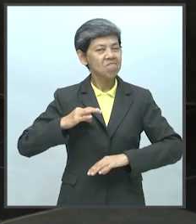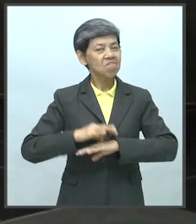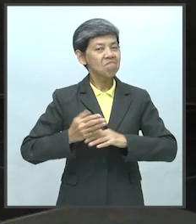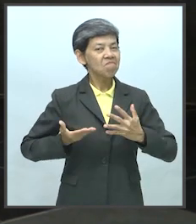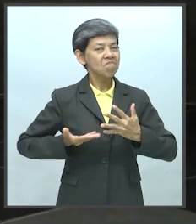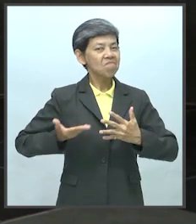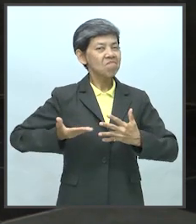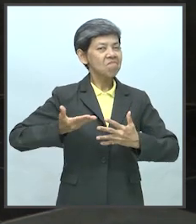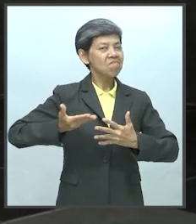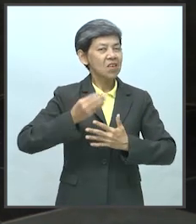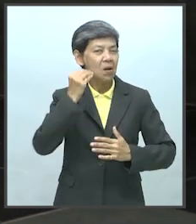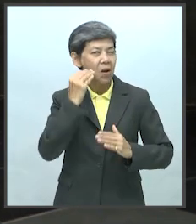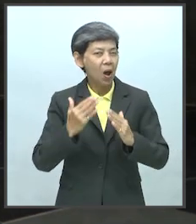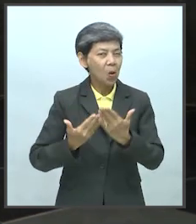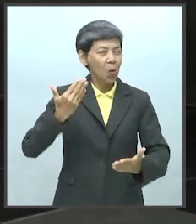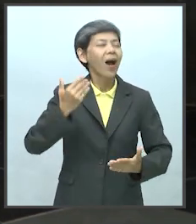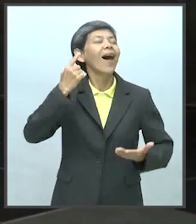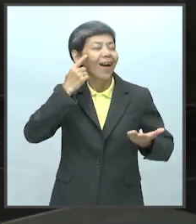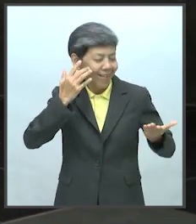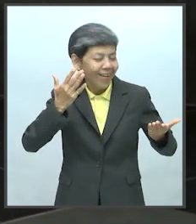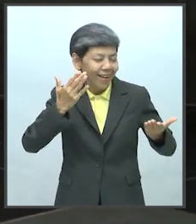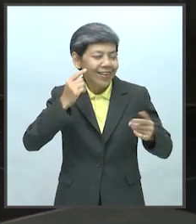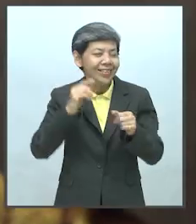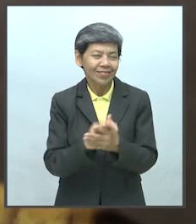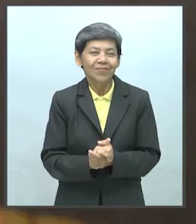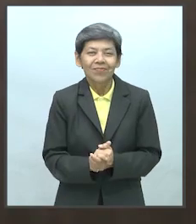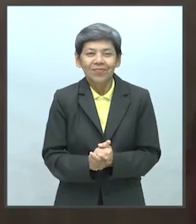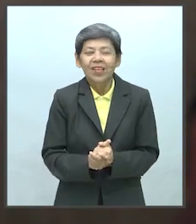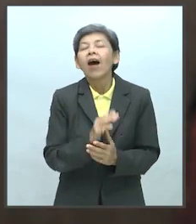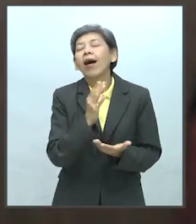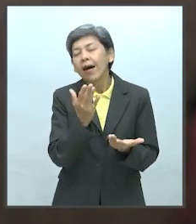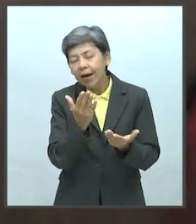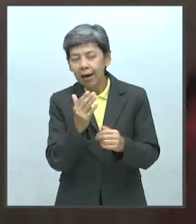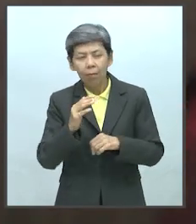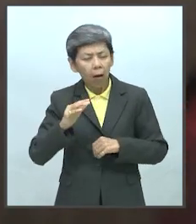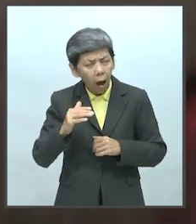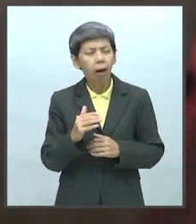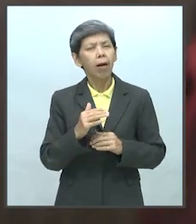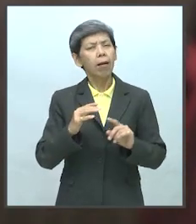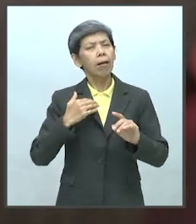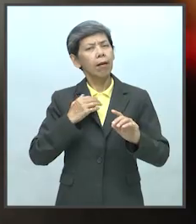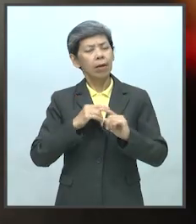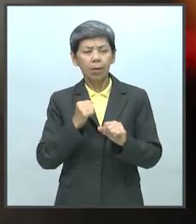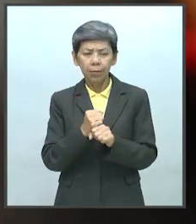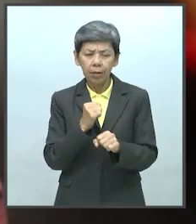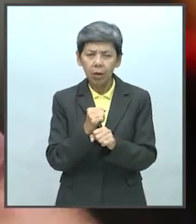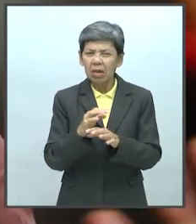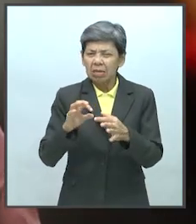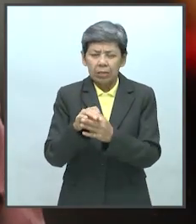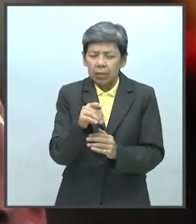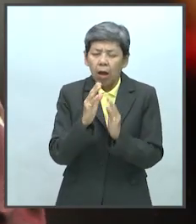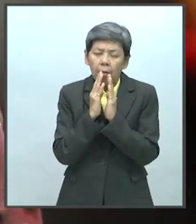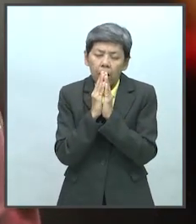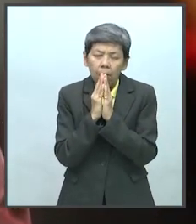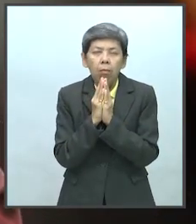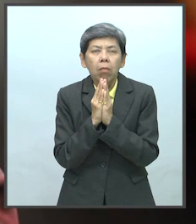แหน่งถ้าสร้างบ้านนี่ก็แบบเหมือนรวยมีบ้านหลายชั้นเป็นคอนโดเลยนะครับแต่ว่าพอกลับกันไปงานเอาว่าม